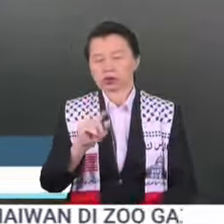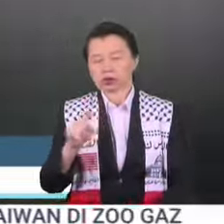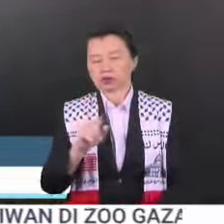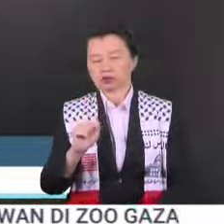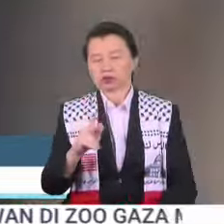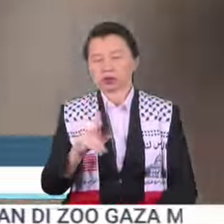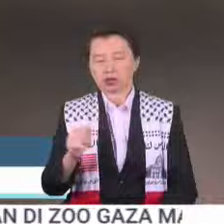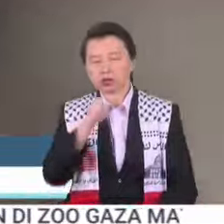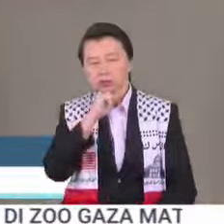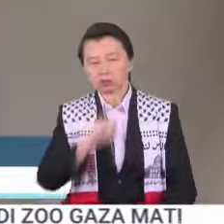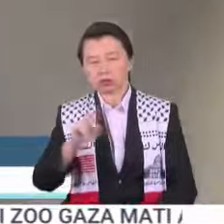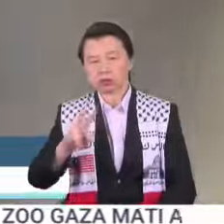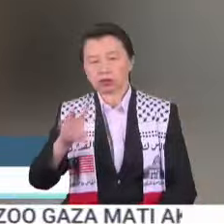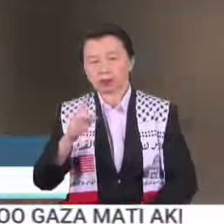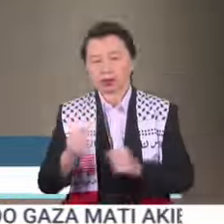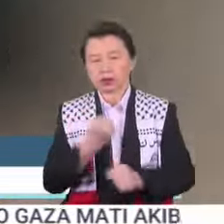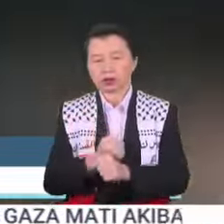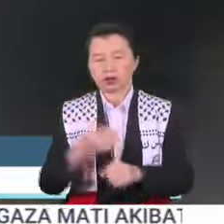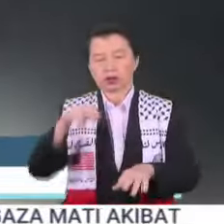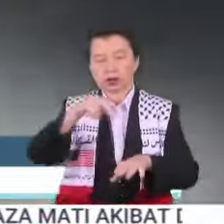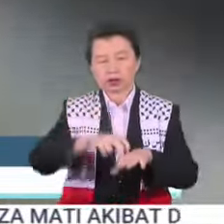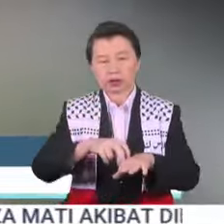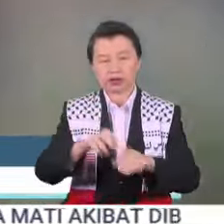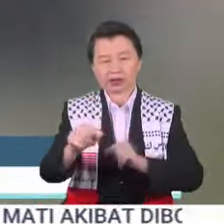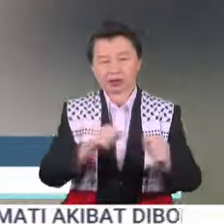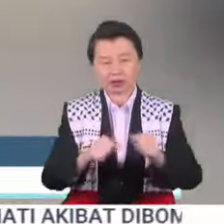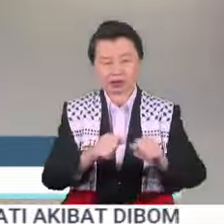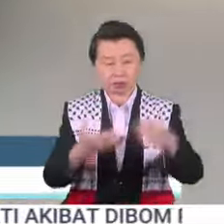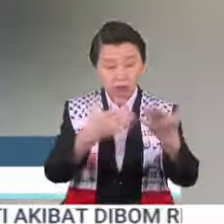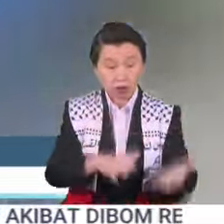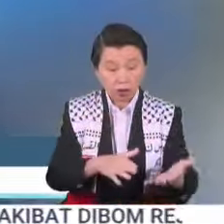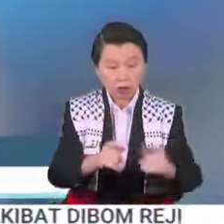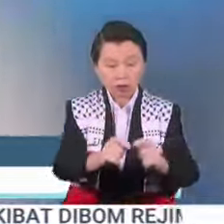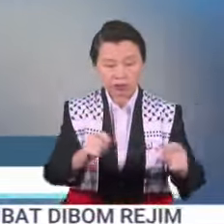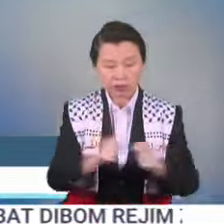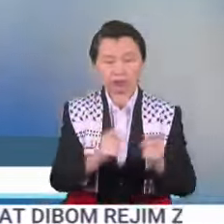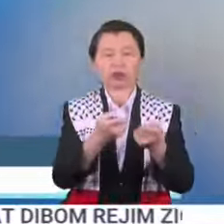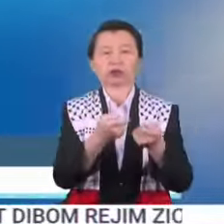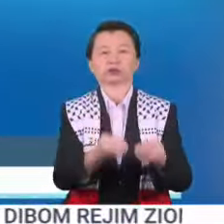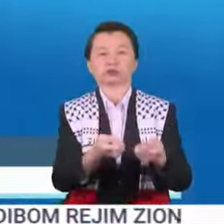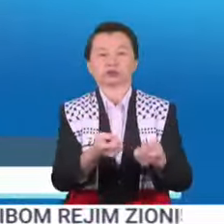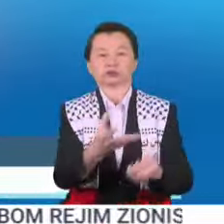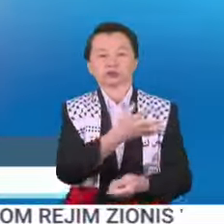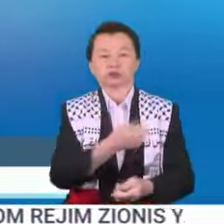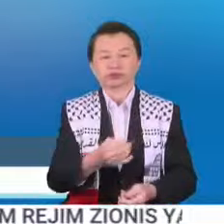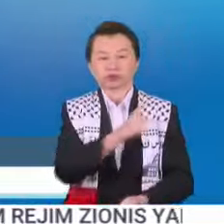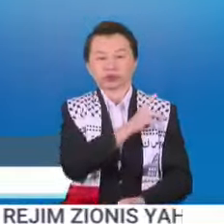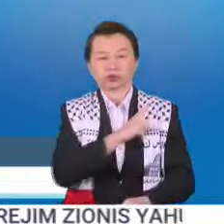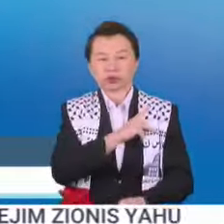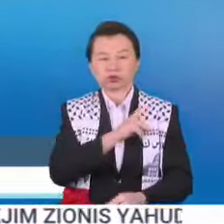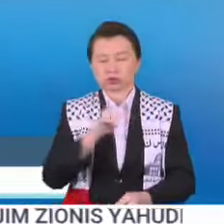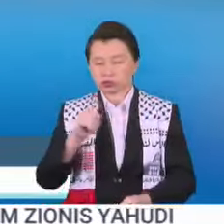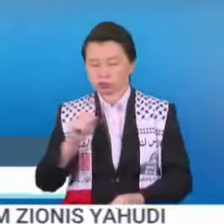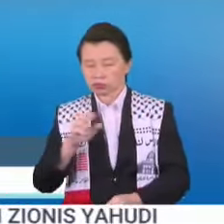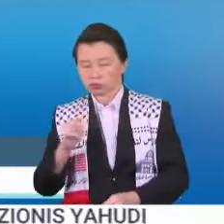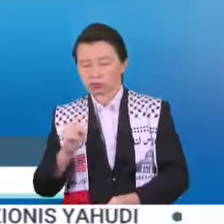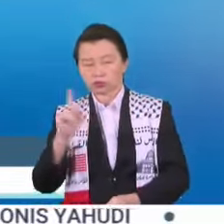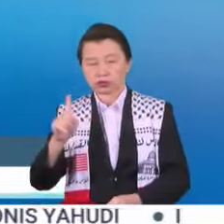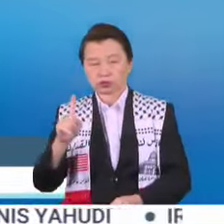Abu Seman 28 tahun yang menaiki salah sebuah kereta meninggal dunia di tempat kejadian. Menurut